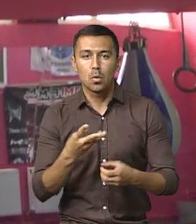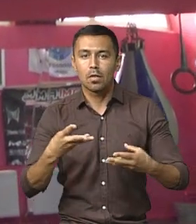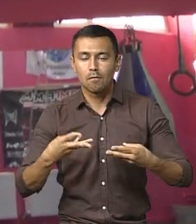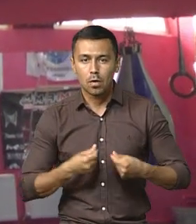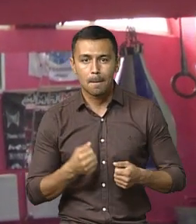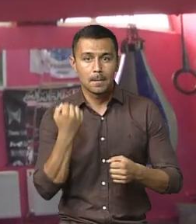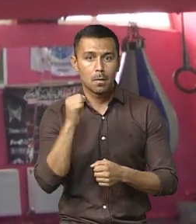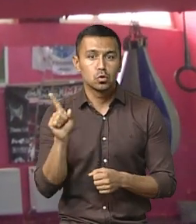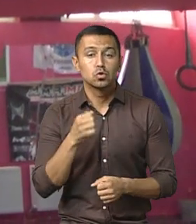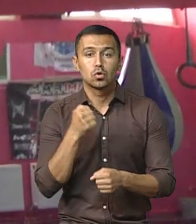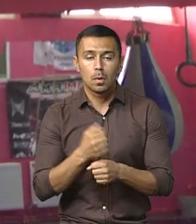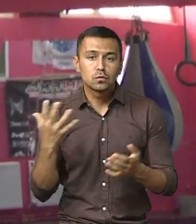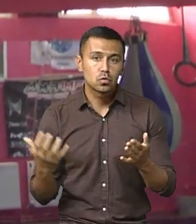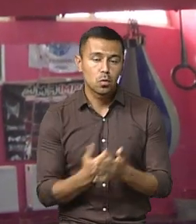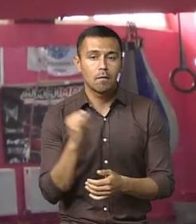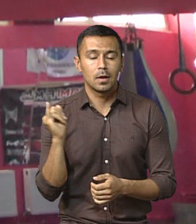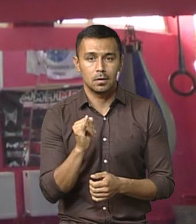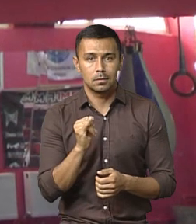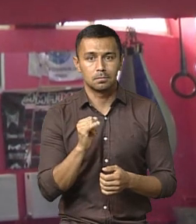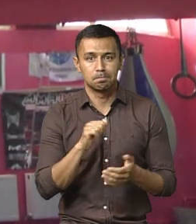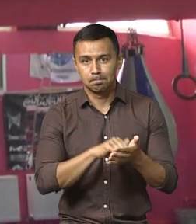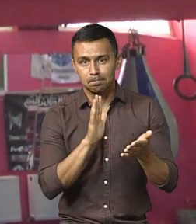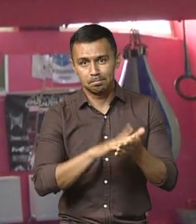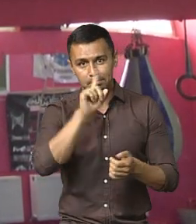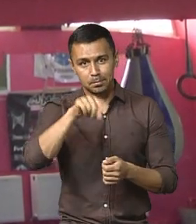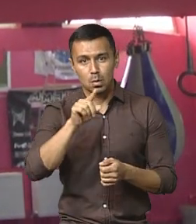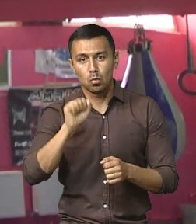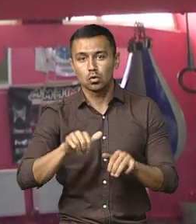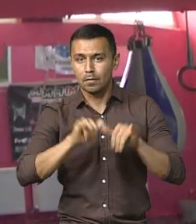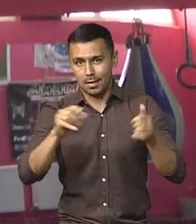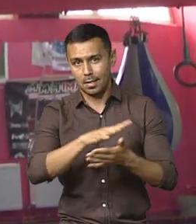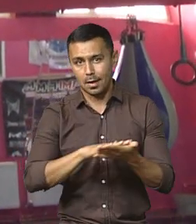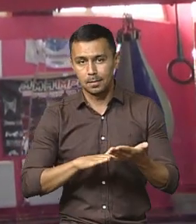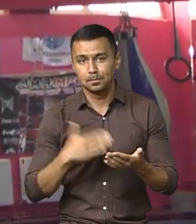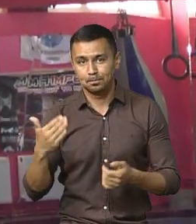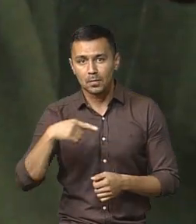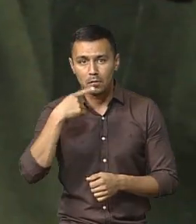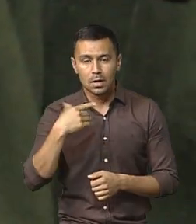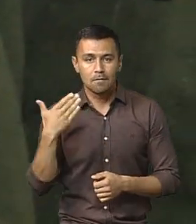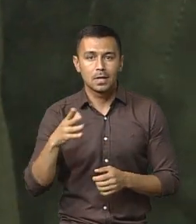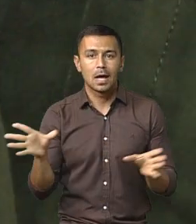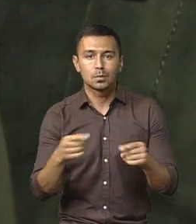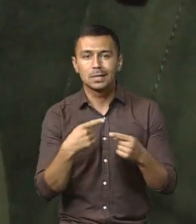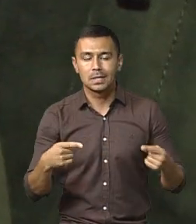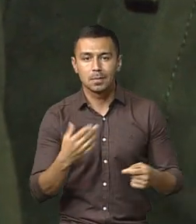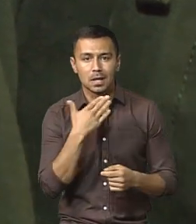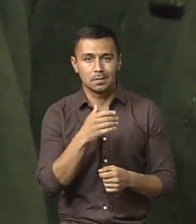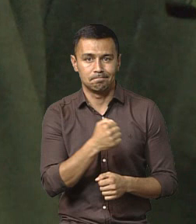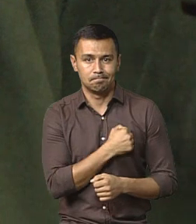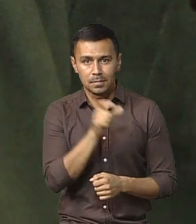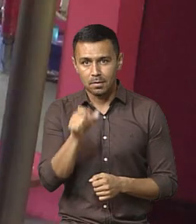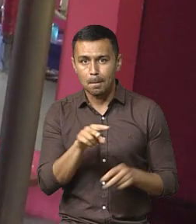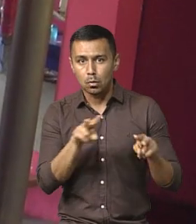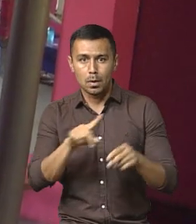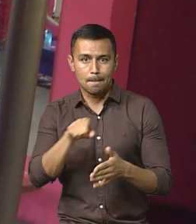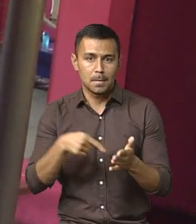ти якби щось зробив, здобув і якби поставив собі галочки, і можеш йти далі. За словами Миколи Мартинюка, він разом з іншими нацгвардійцями патрулює